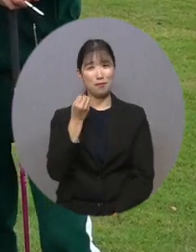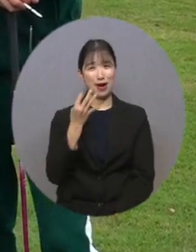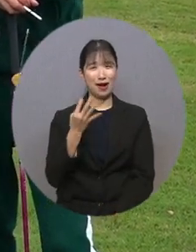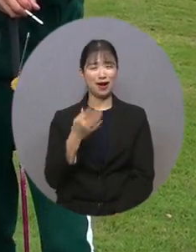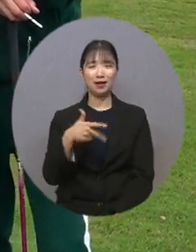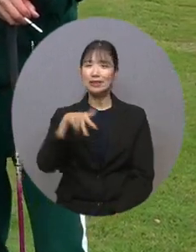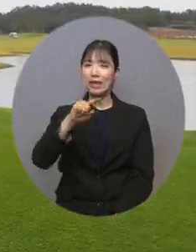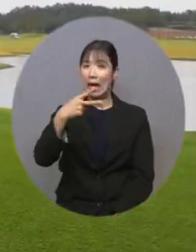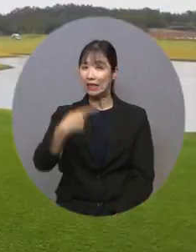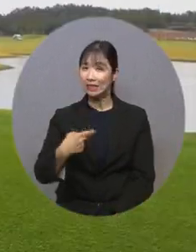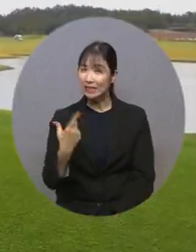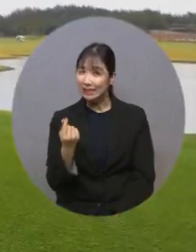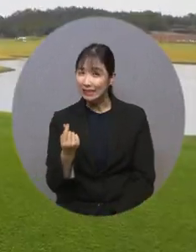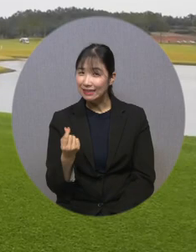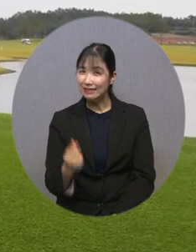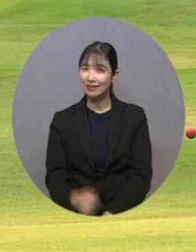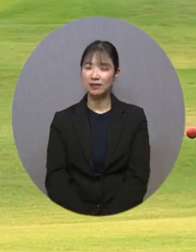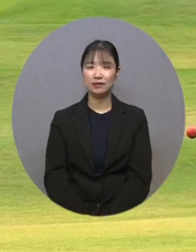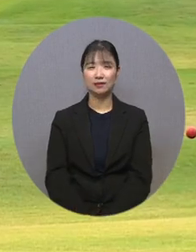자드 아니야, 자드?